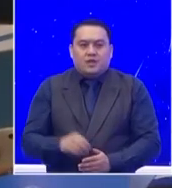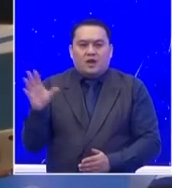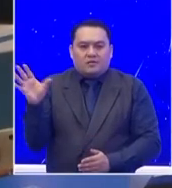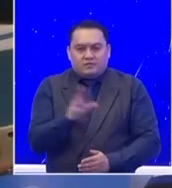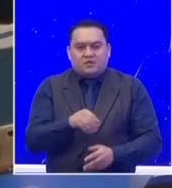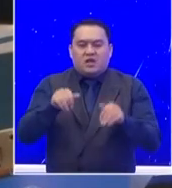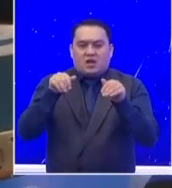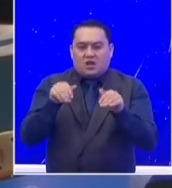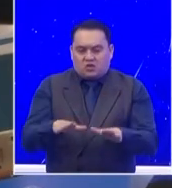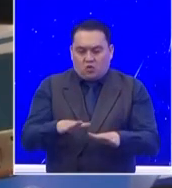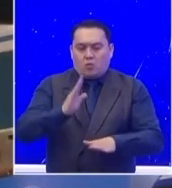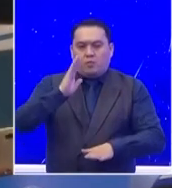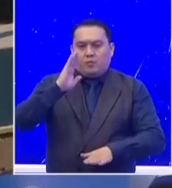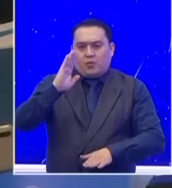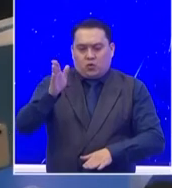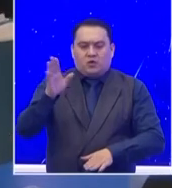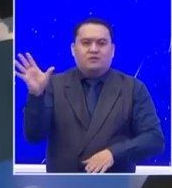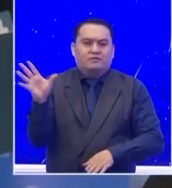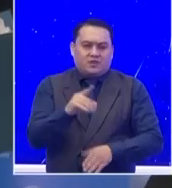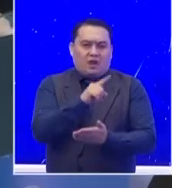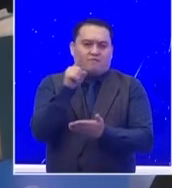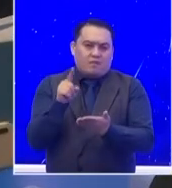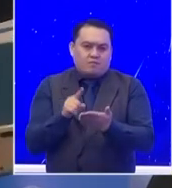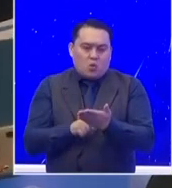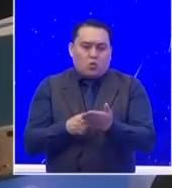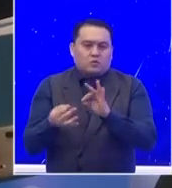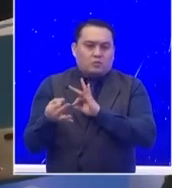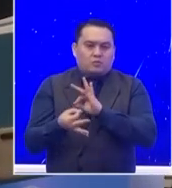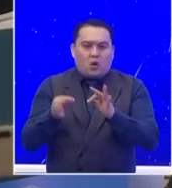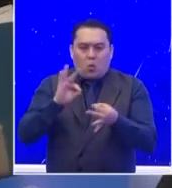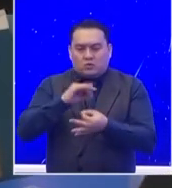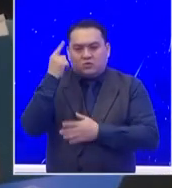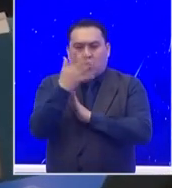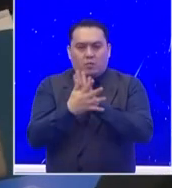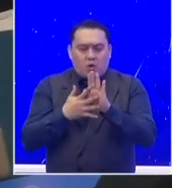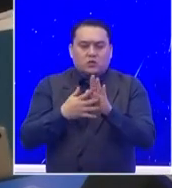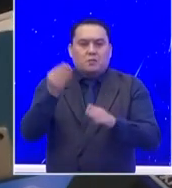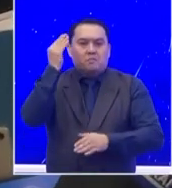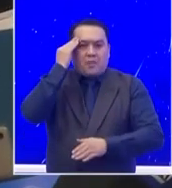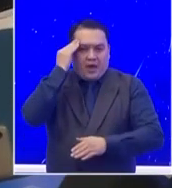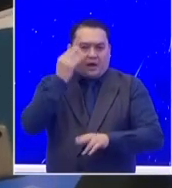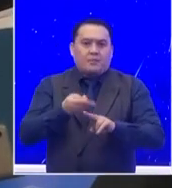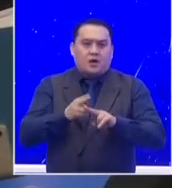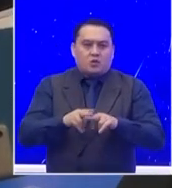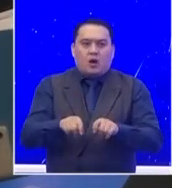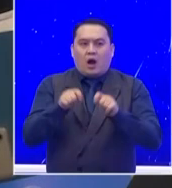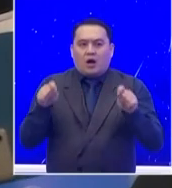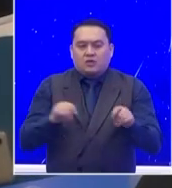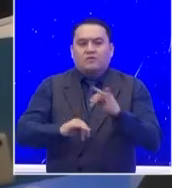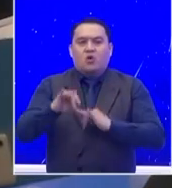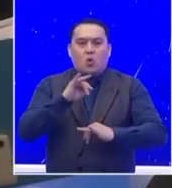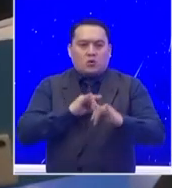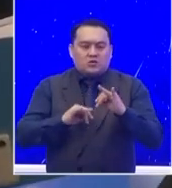внимания. Нерешенных проблем нет. Все вопросы можно изучить и принять соответствующие меры. Поэтому мы открыты для